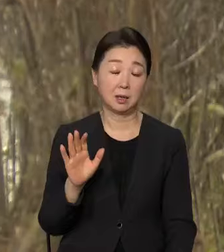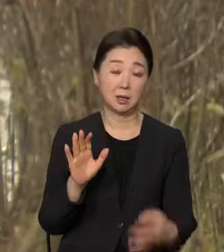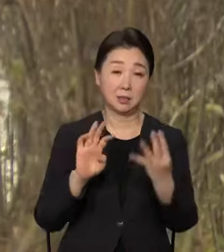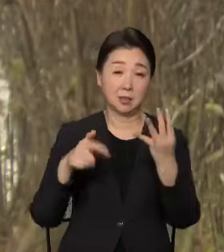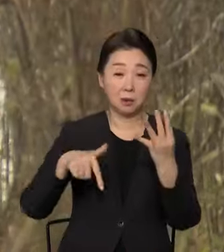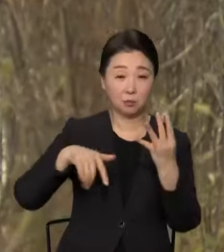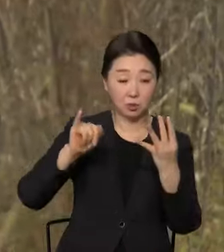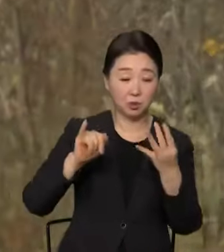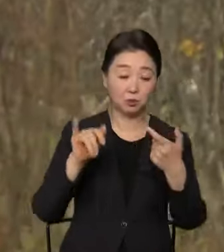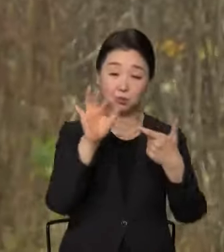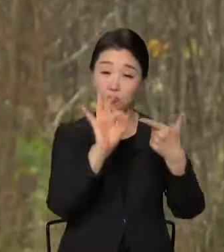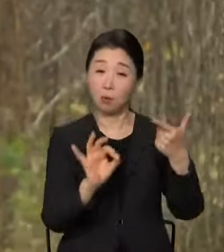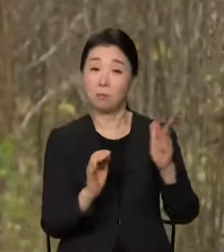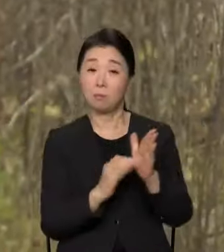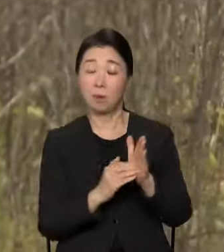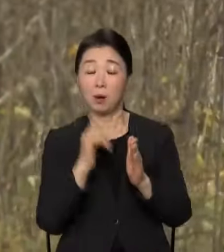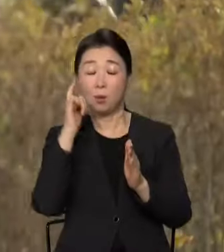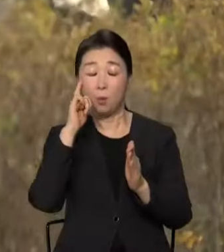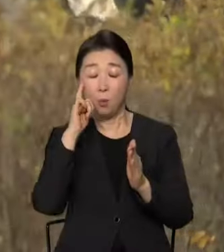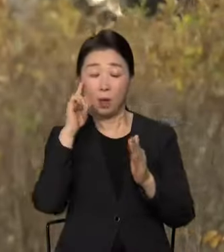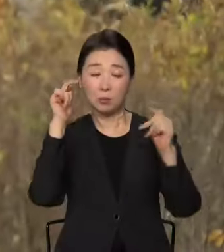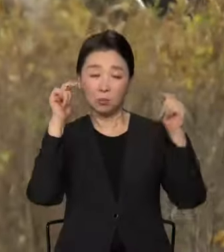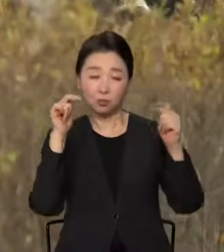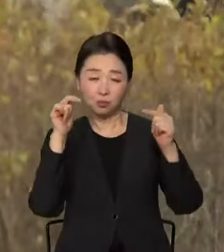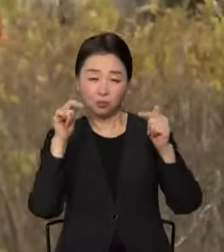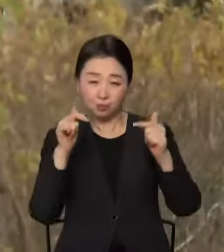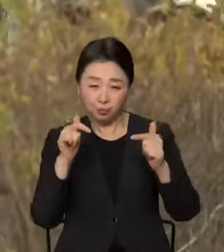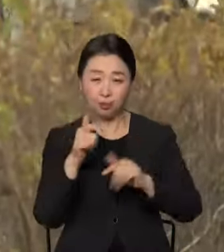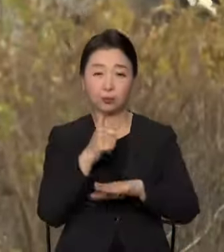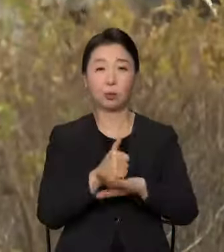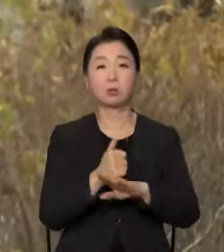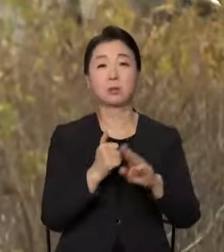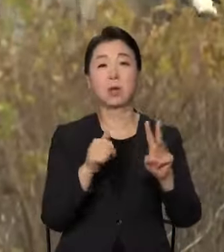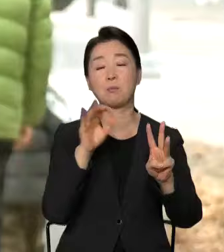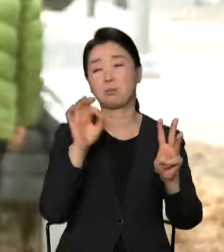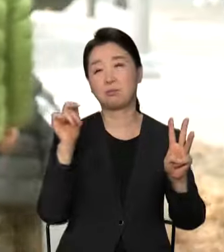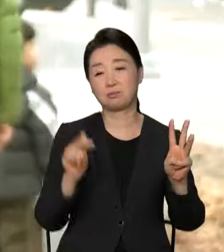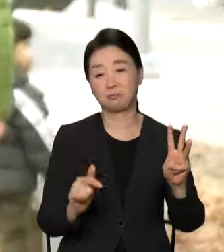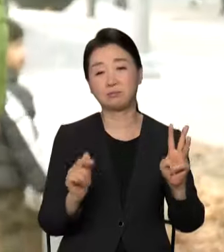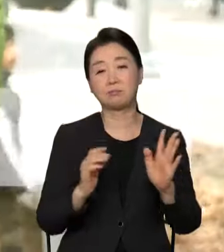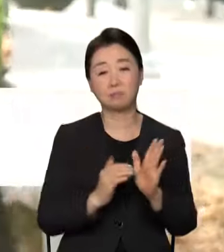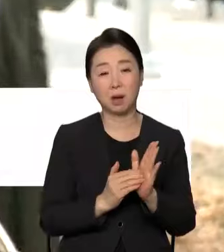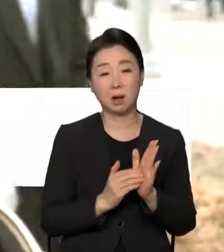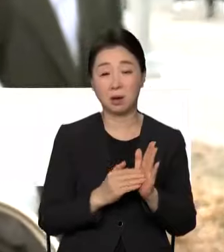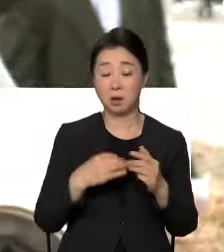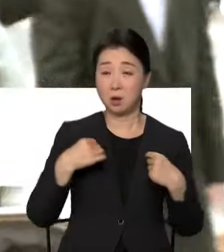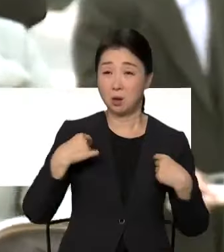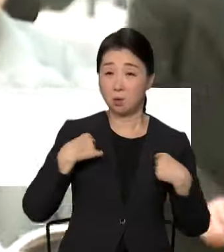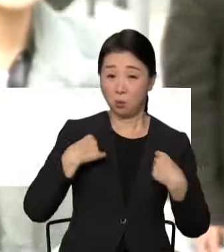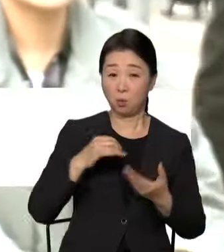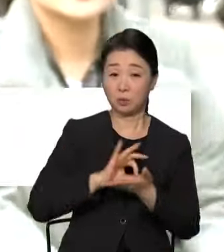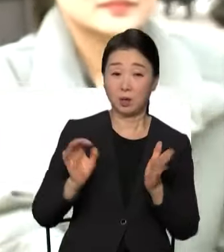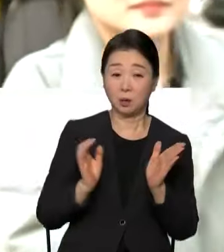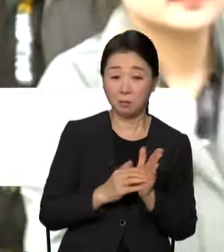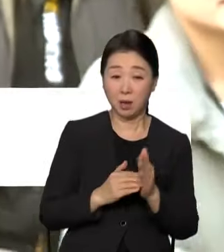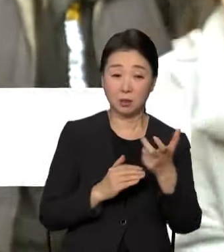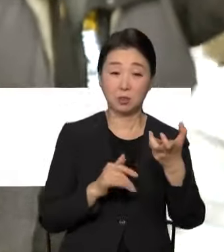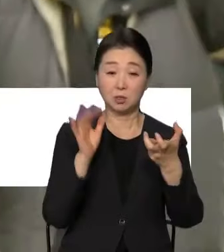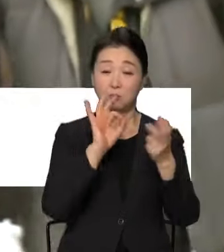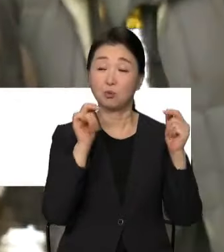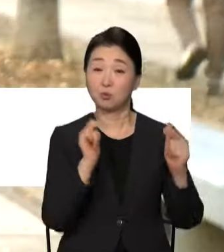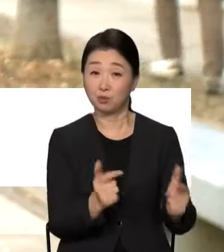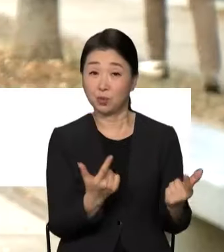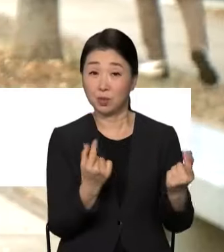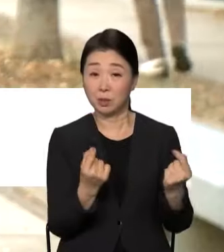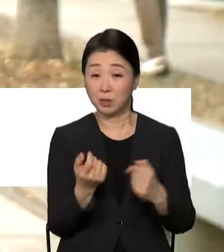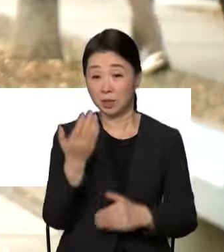4분기에도 6%였는데 점점 줄더니 3%대까지 내려온 겁니다. 옷에 쓰는 지출을 70% 정도 줄인 것